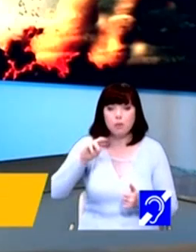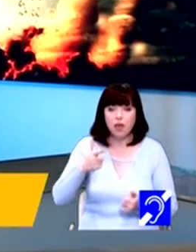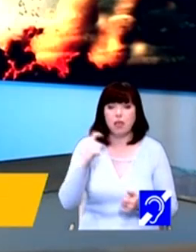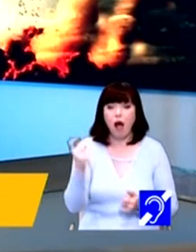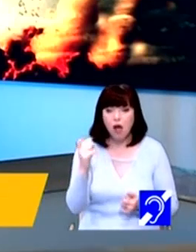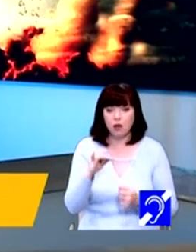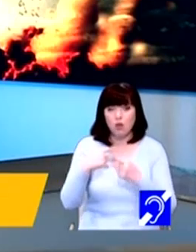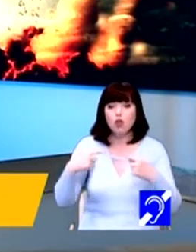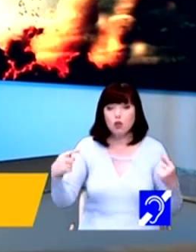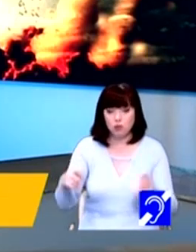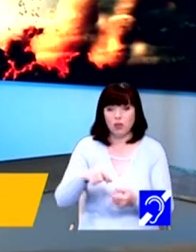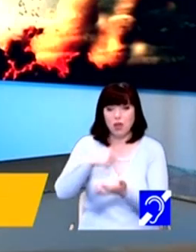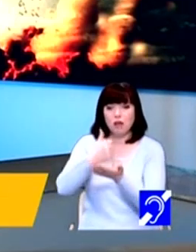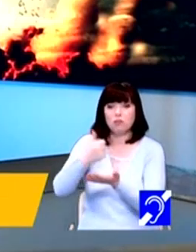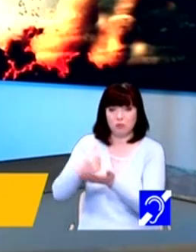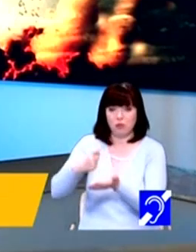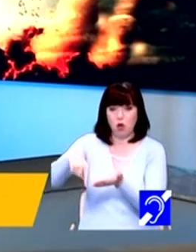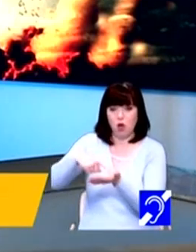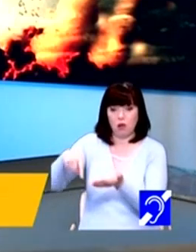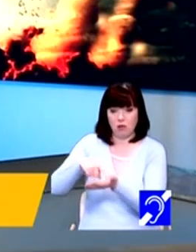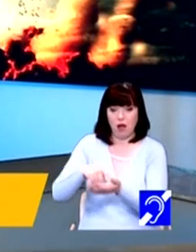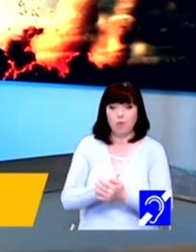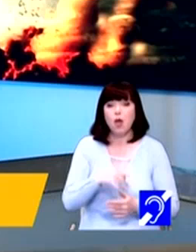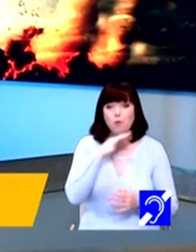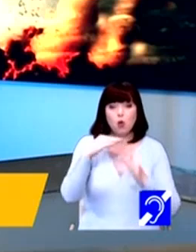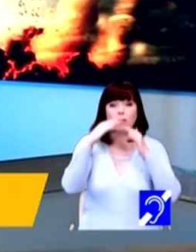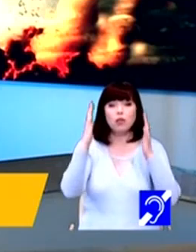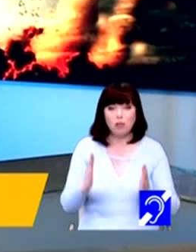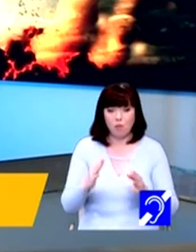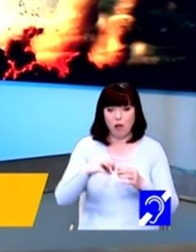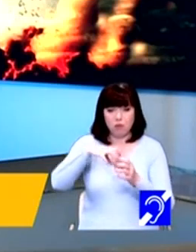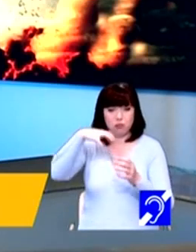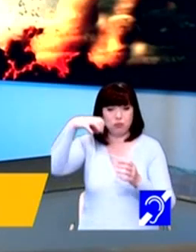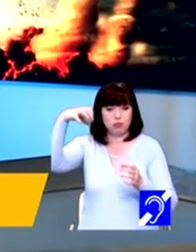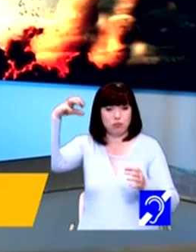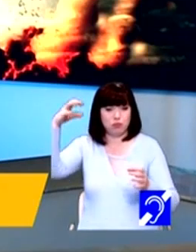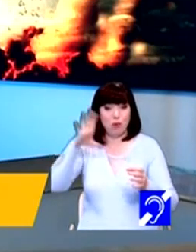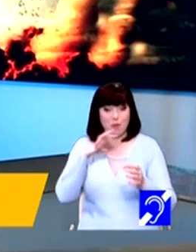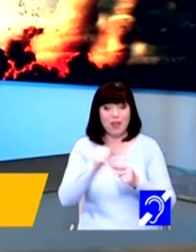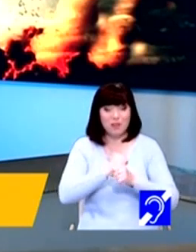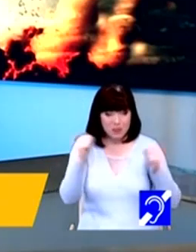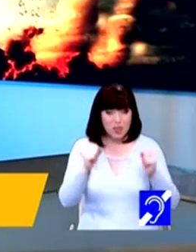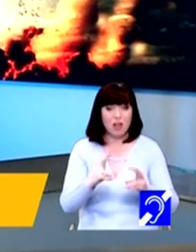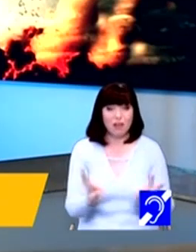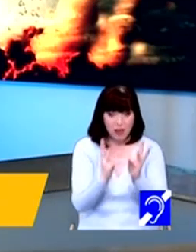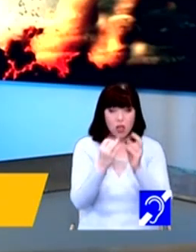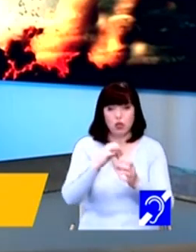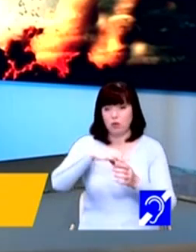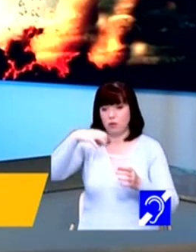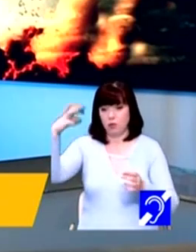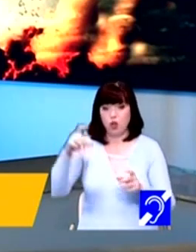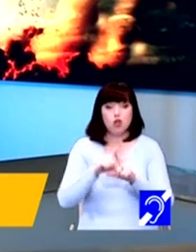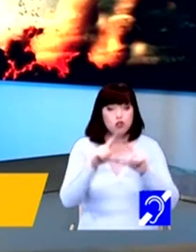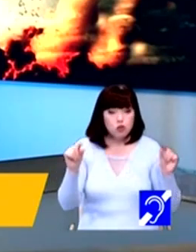și alte orașe importante din țara vecină. Mai multe blocuri de locuit fumegă și acum, după ce au ars, lovite de bombe.